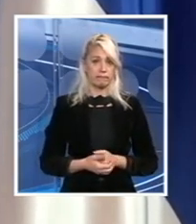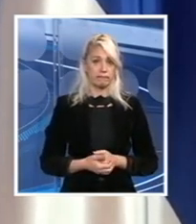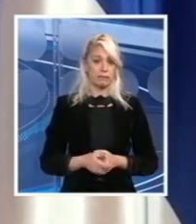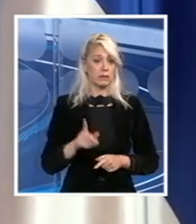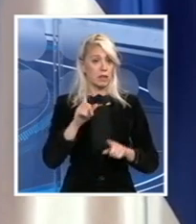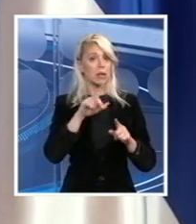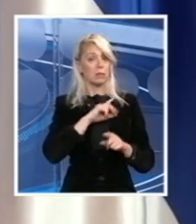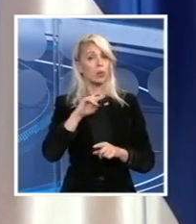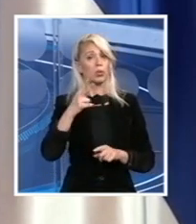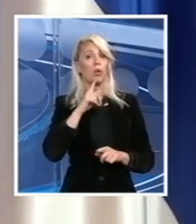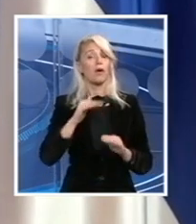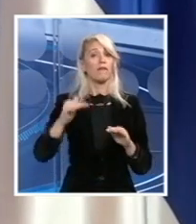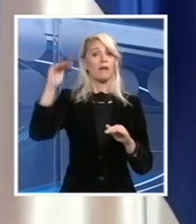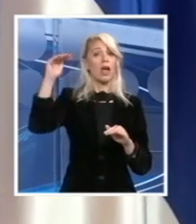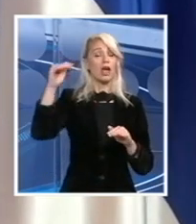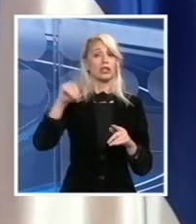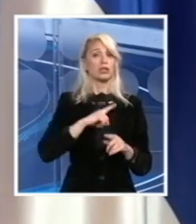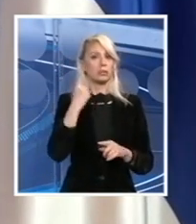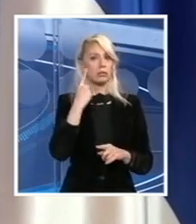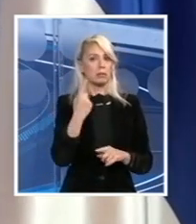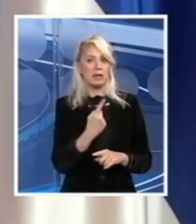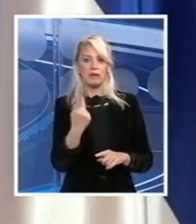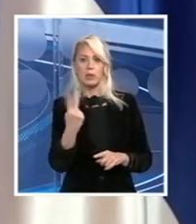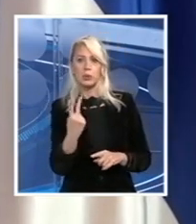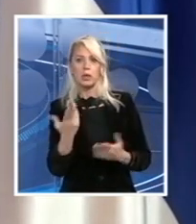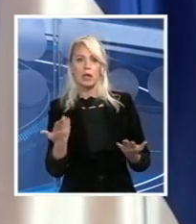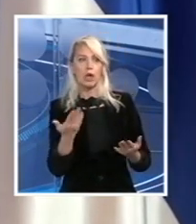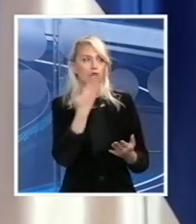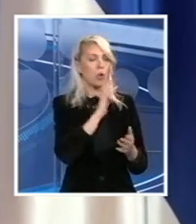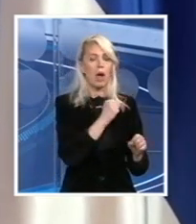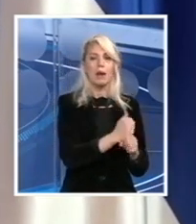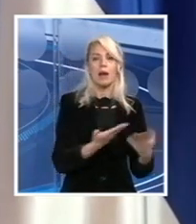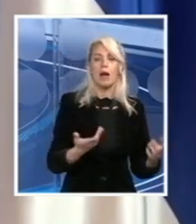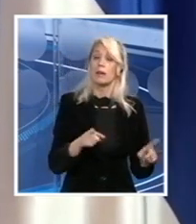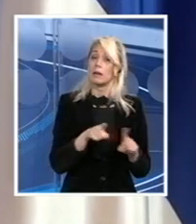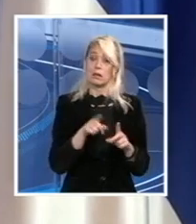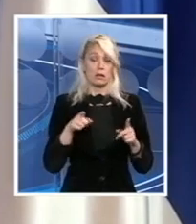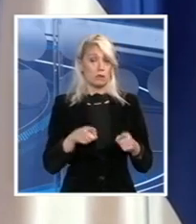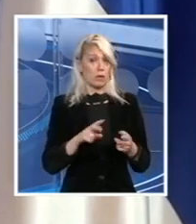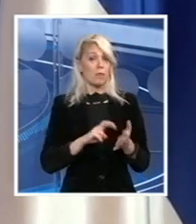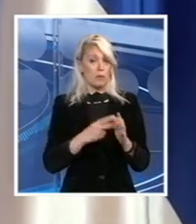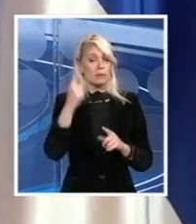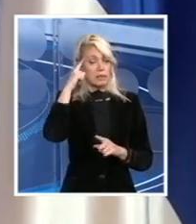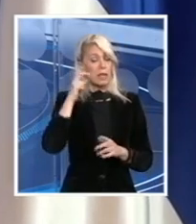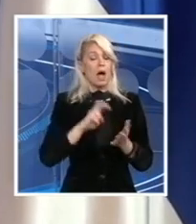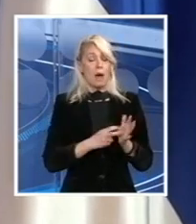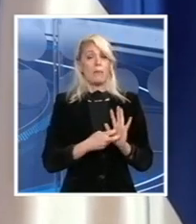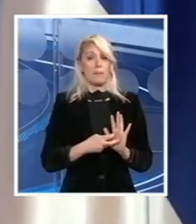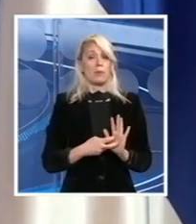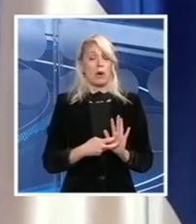veću decu koje su za školski uzrast, sa škole isto ne rade. Tako da je taj problem nama poznat i to jeste